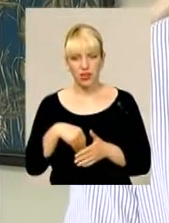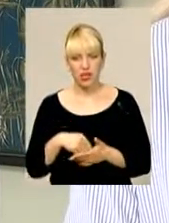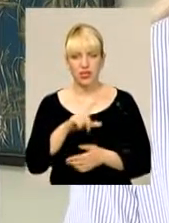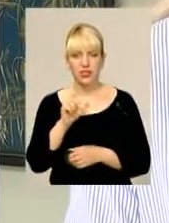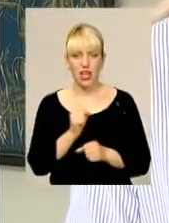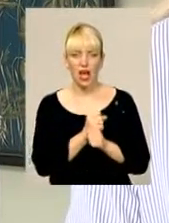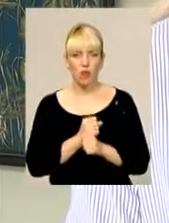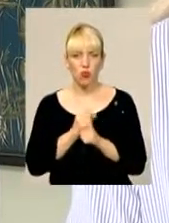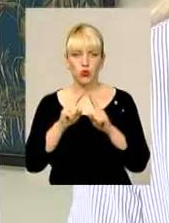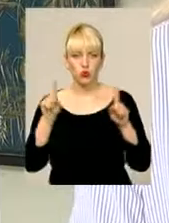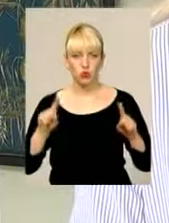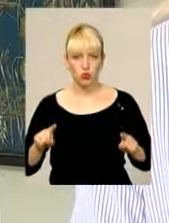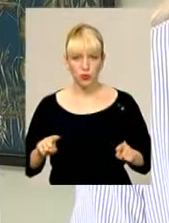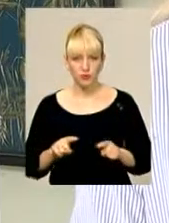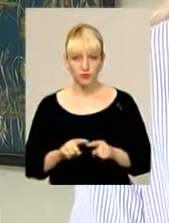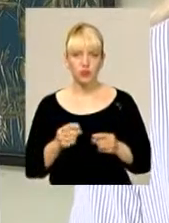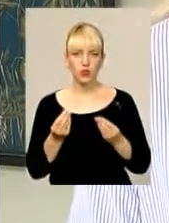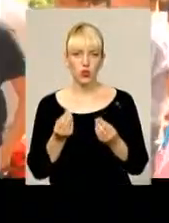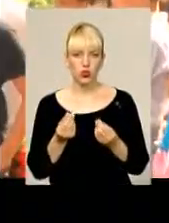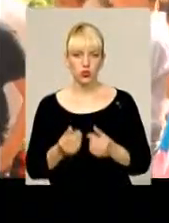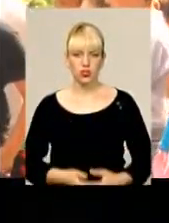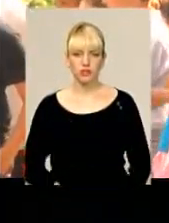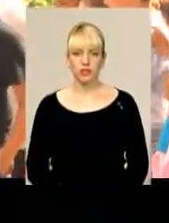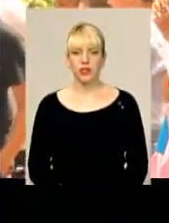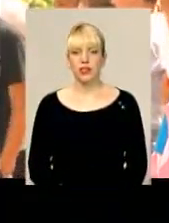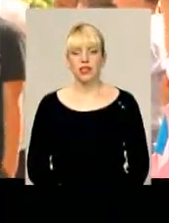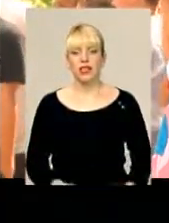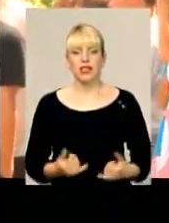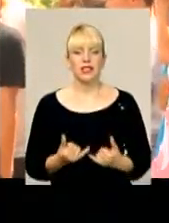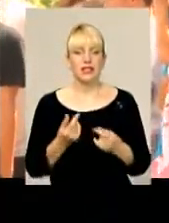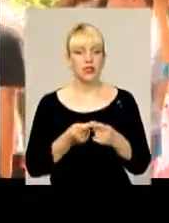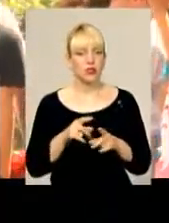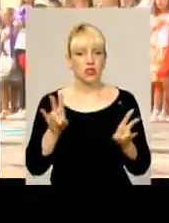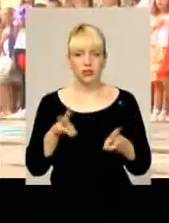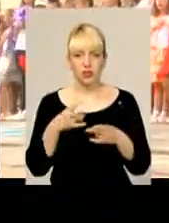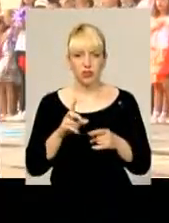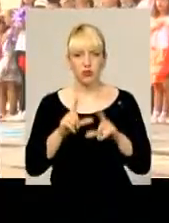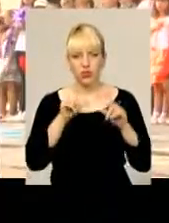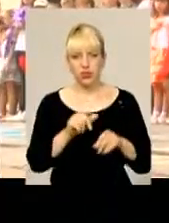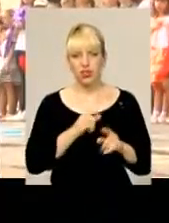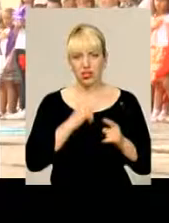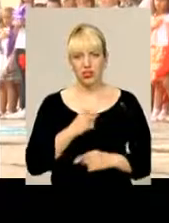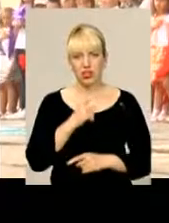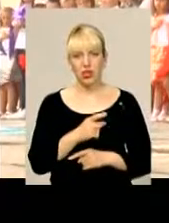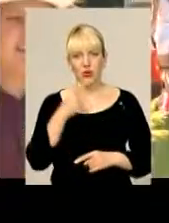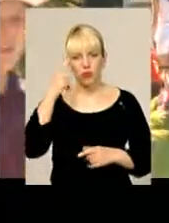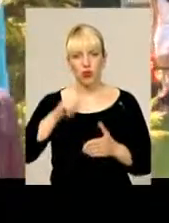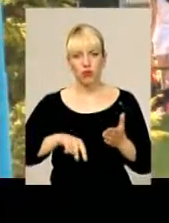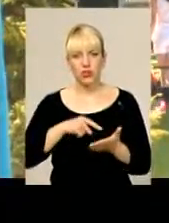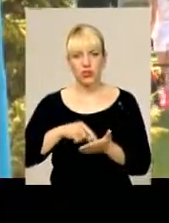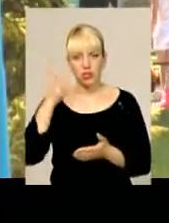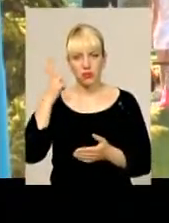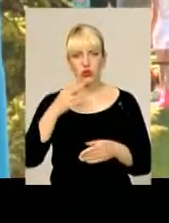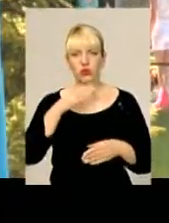за путівку грошовою готівкою. І для цього не обов'язково їхати за 3-9 земель, переконані у Хмельницькому.